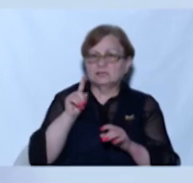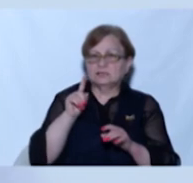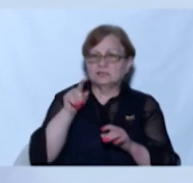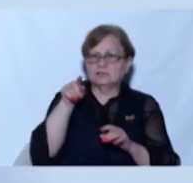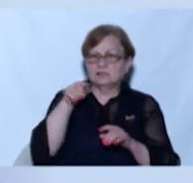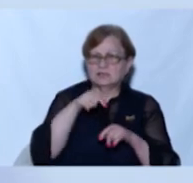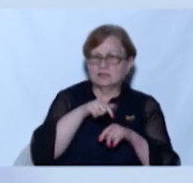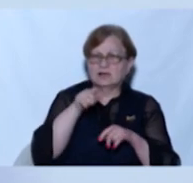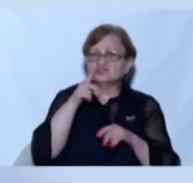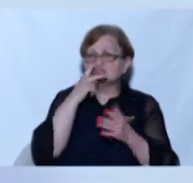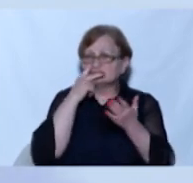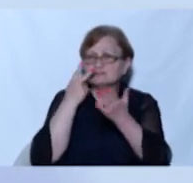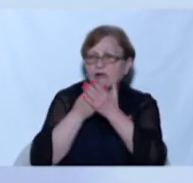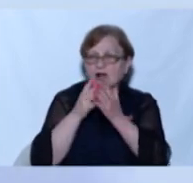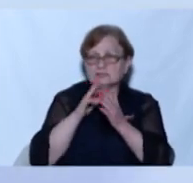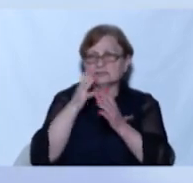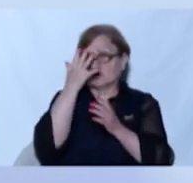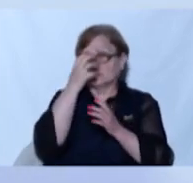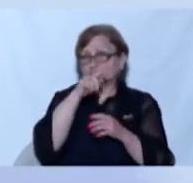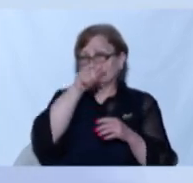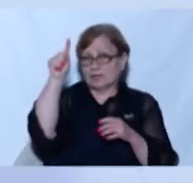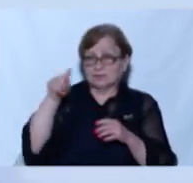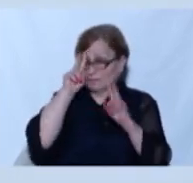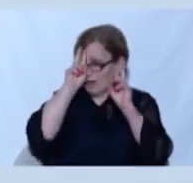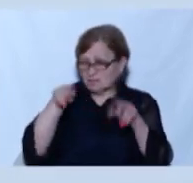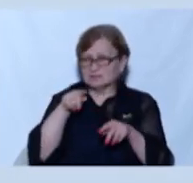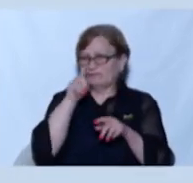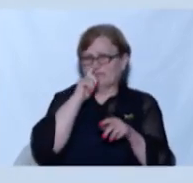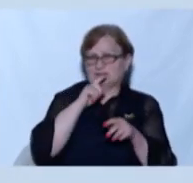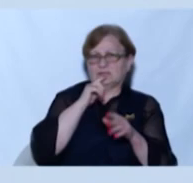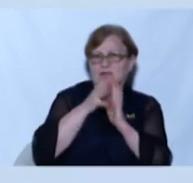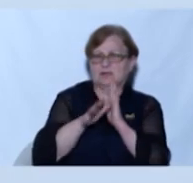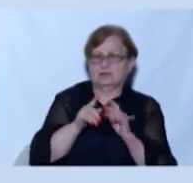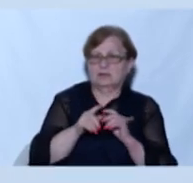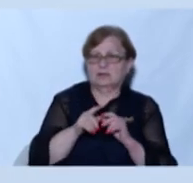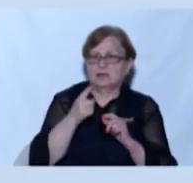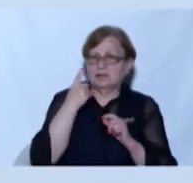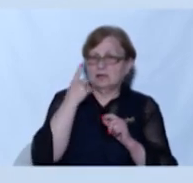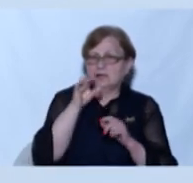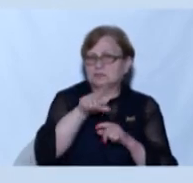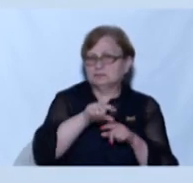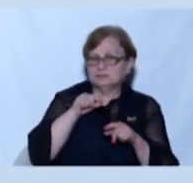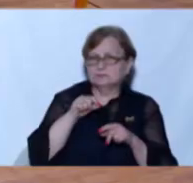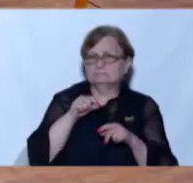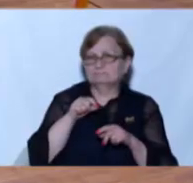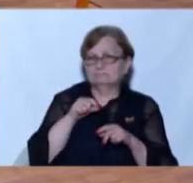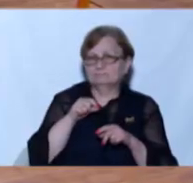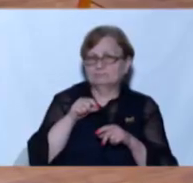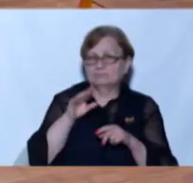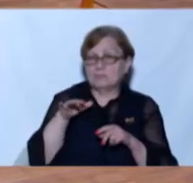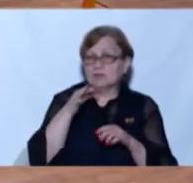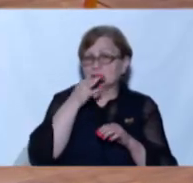უშუალოდ არ ნახე, ტექსტი შენთვის გაუგებარი გახდება. აი მე მინდა ერთი მონაკვეთი ამოვიკითხო ნაწარმოებიდან და